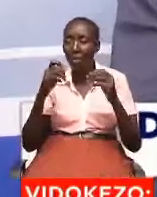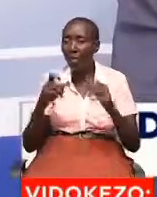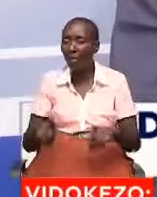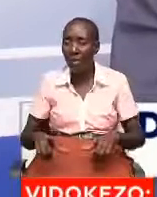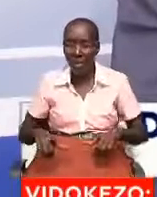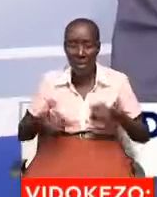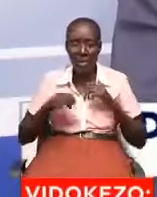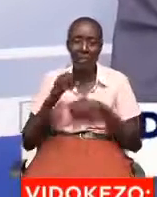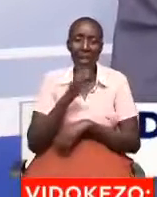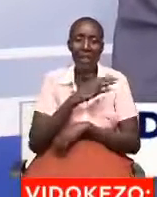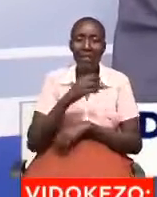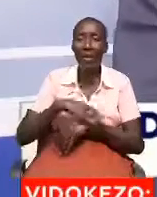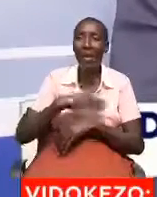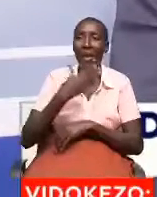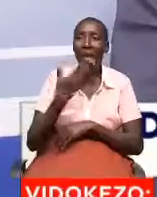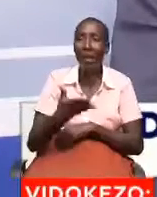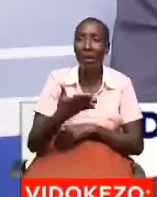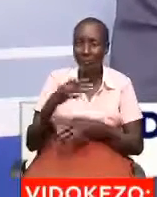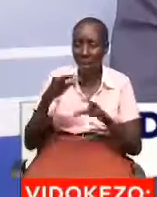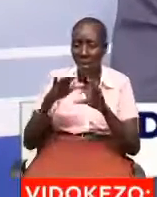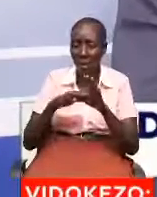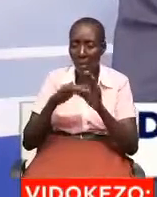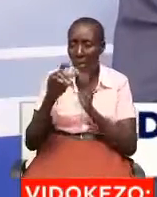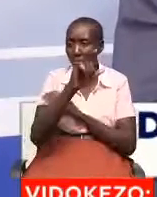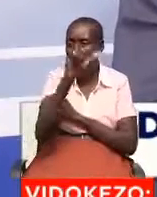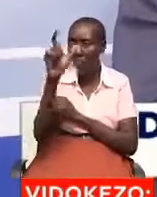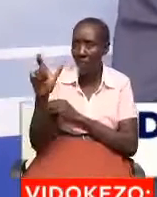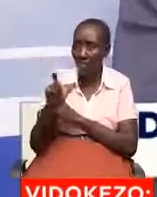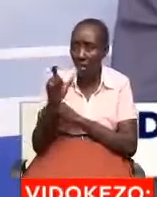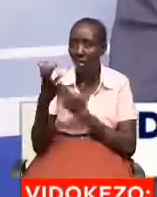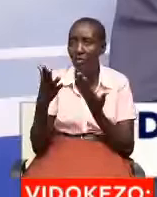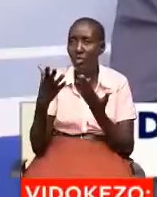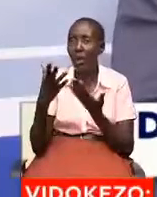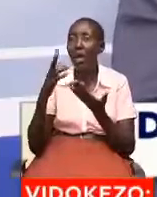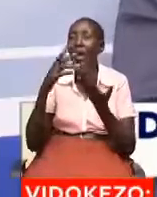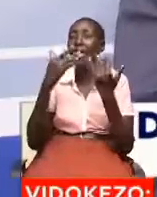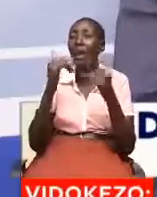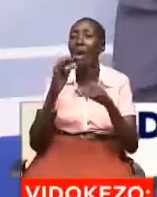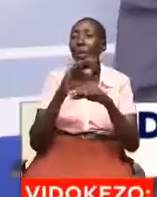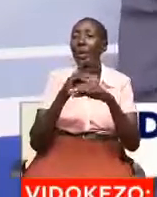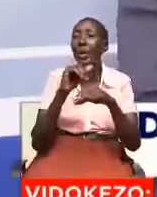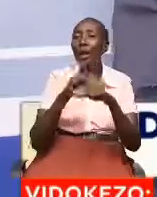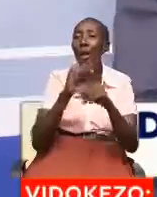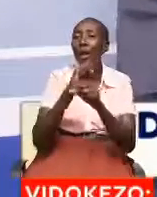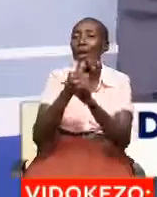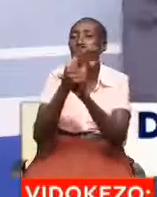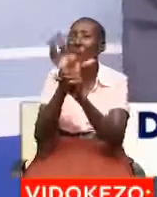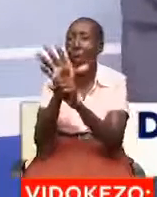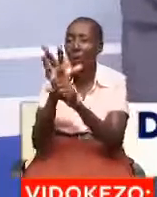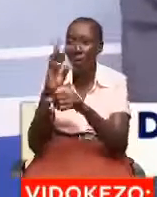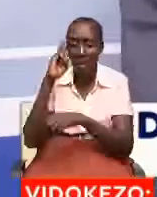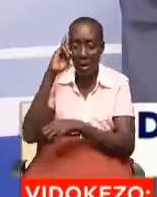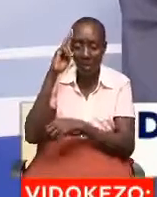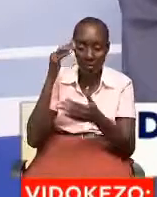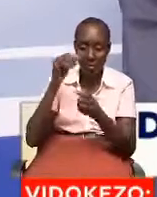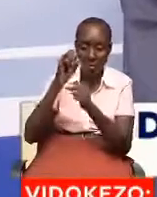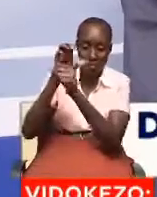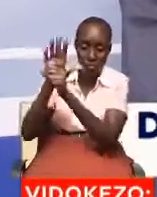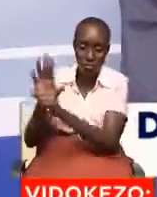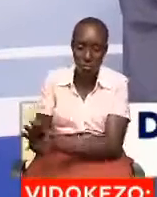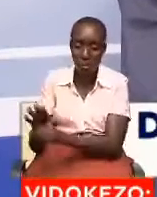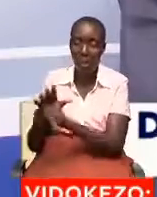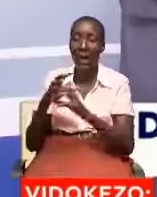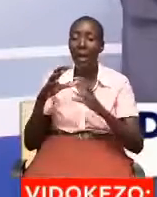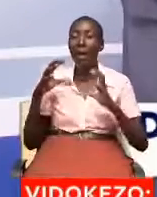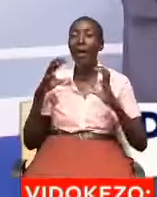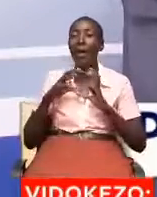wanaishi kwa hofu baada ya baadhi ya wenyeji eneo hilo kuwabandika jina corona, hali ambayo imesababisha unyanyapaa ambao makocha wa wanariadha